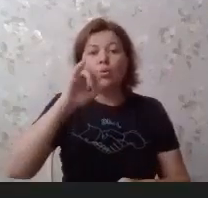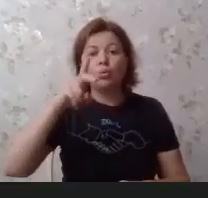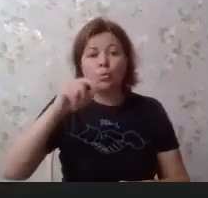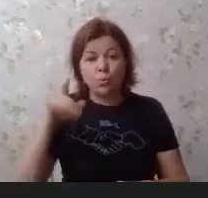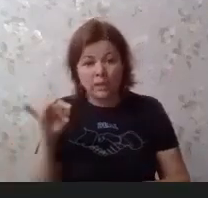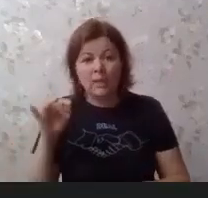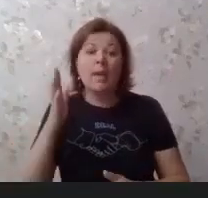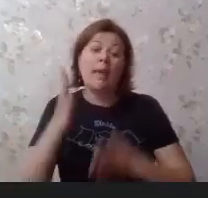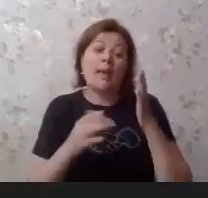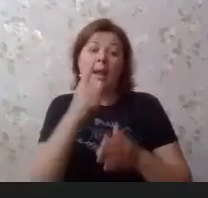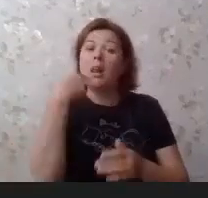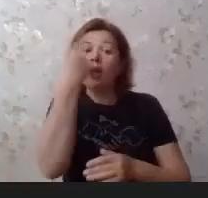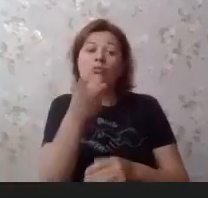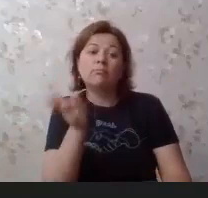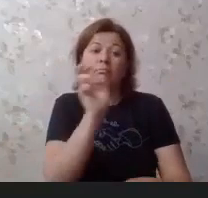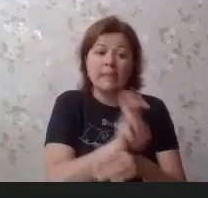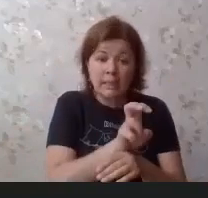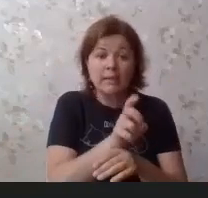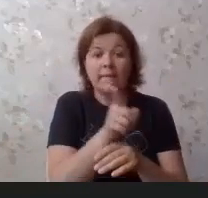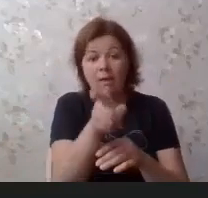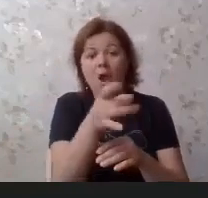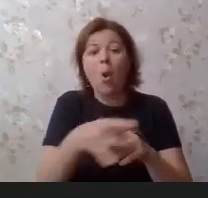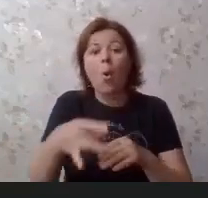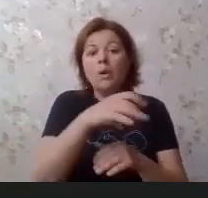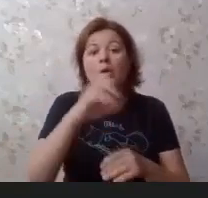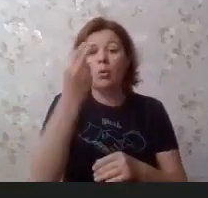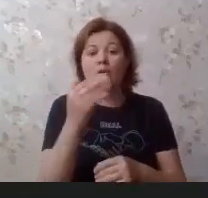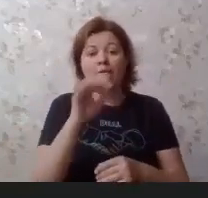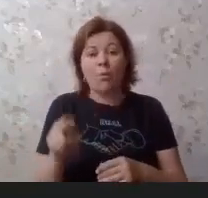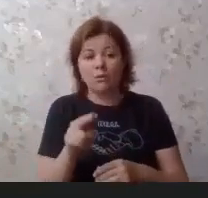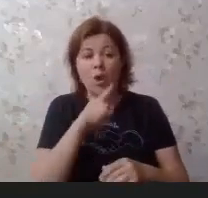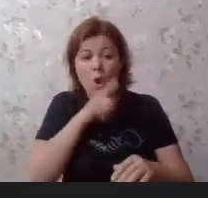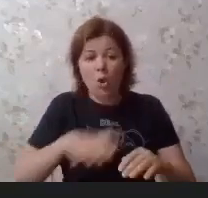в территориальном органе социального фонда, либо через МФЦ.